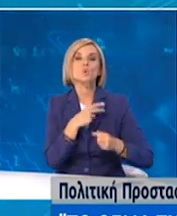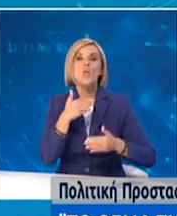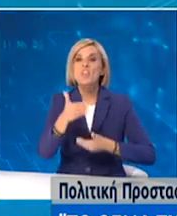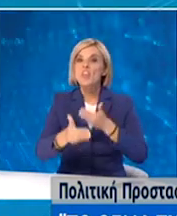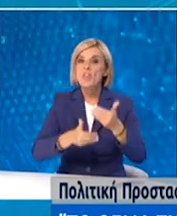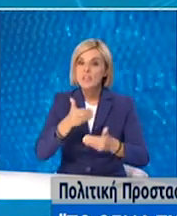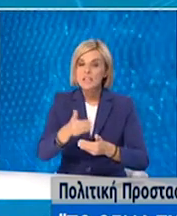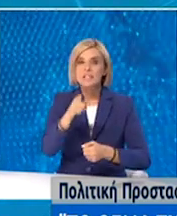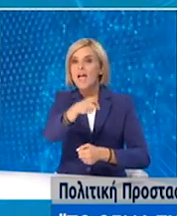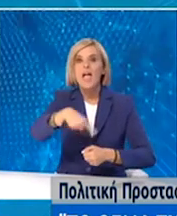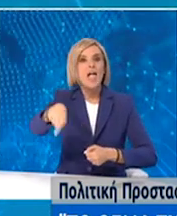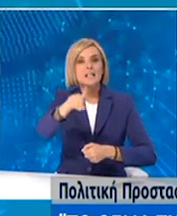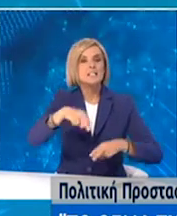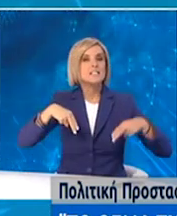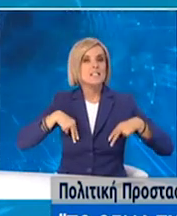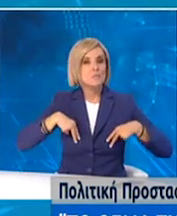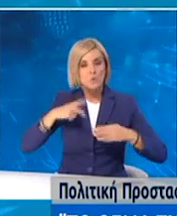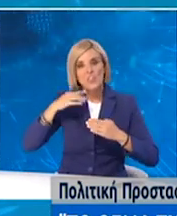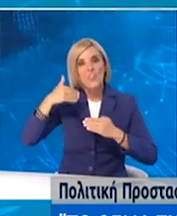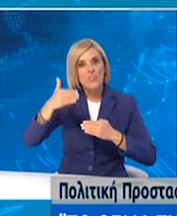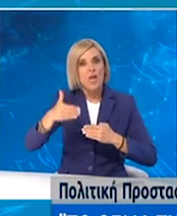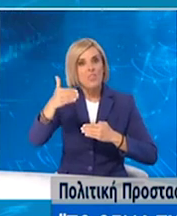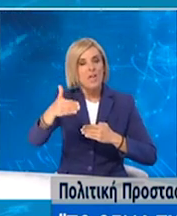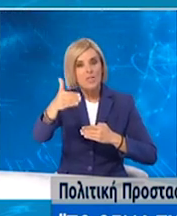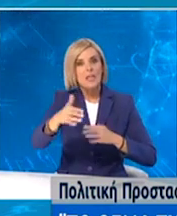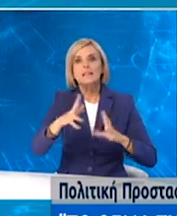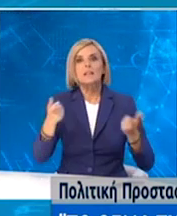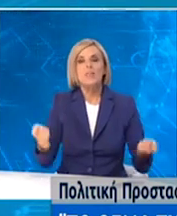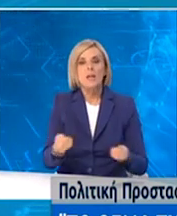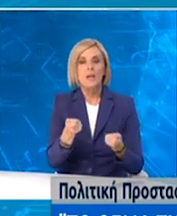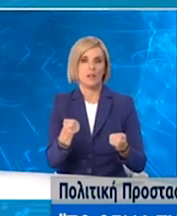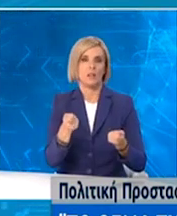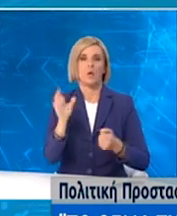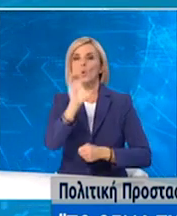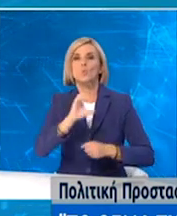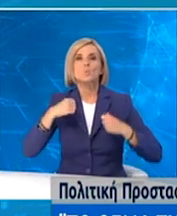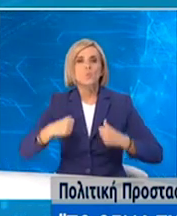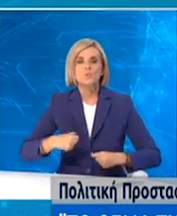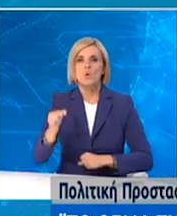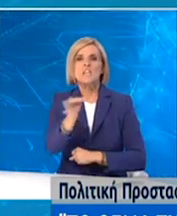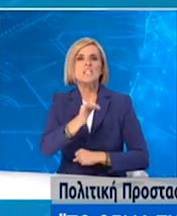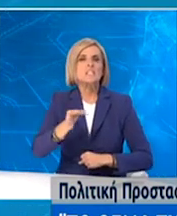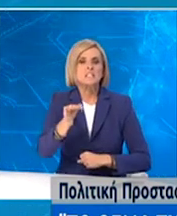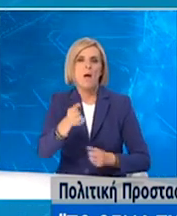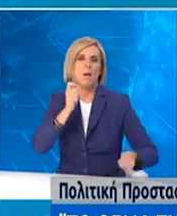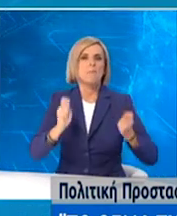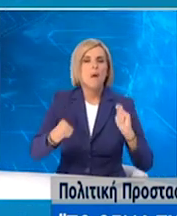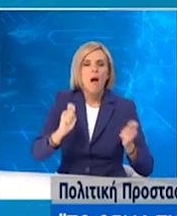οποίο αναμένουμε, ευελπιστούμε περισσότερο τουρισμό, αναφορικά με τα νησιά, συγκεντρώσεις, συγχρονισμούς,